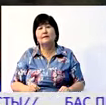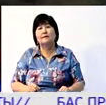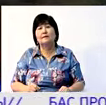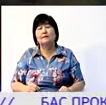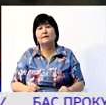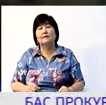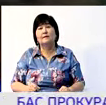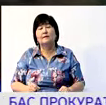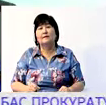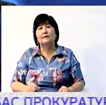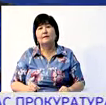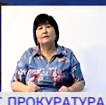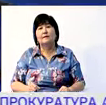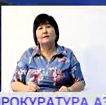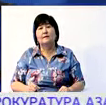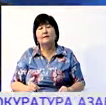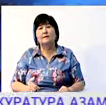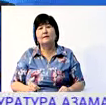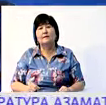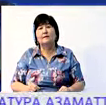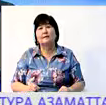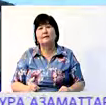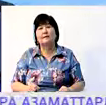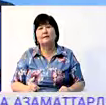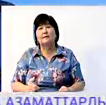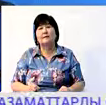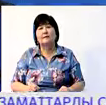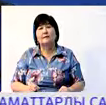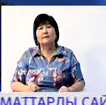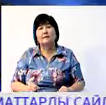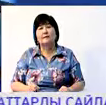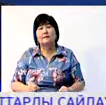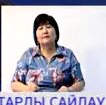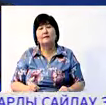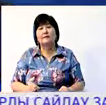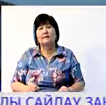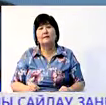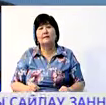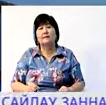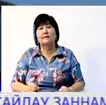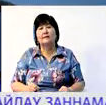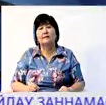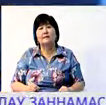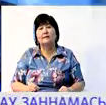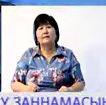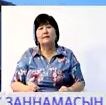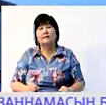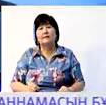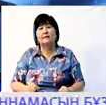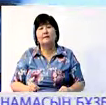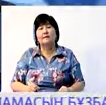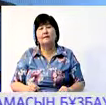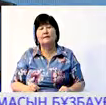Ұлаға тұлпа көп болсын, аят пен хадис жаттаған. Тұла бой тұнған сабыр